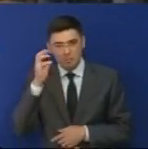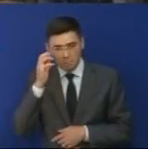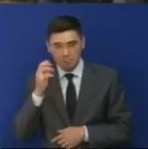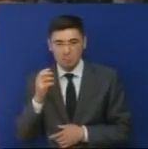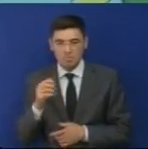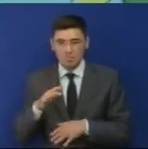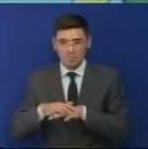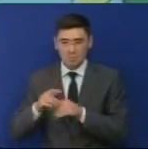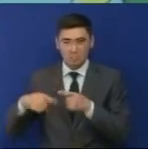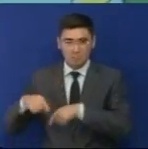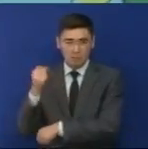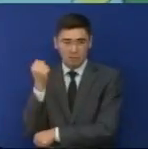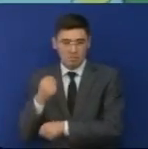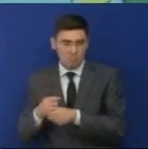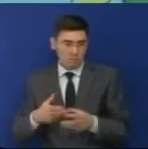психологи.